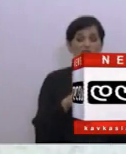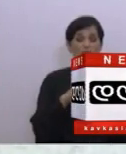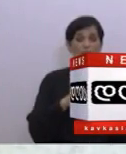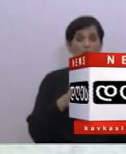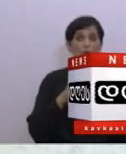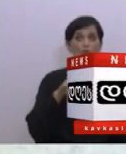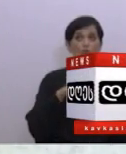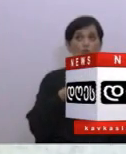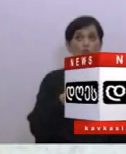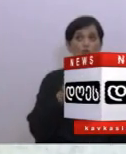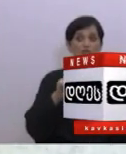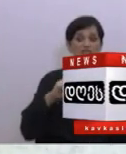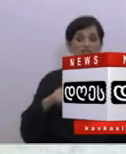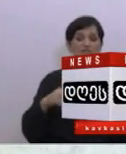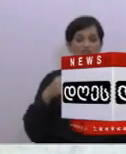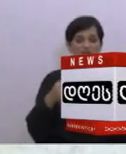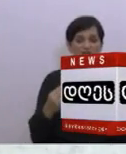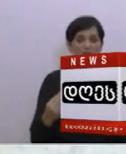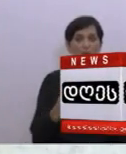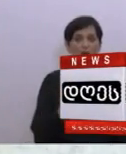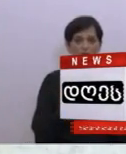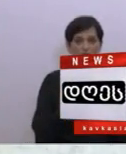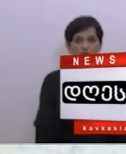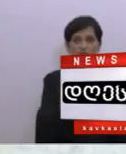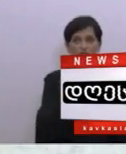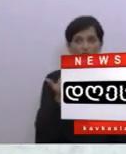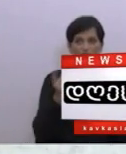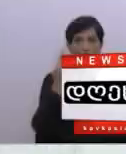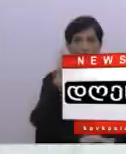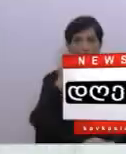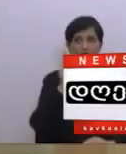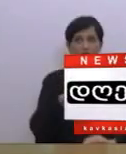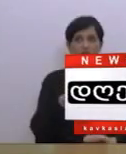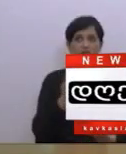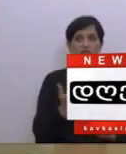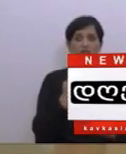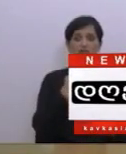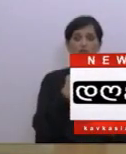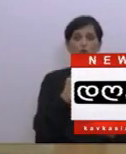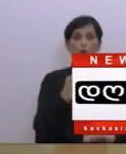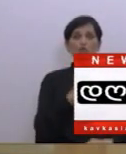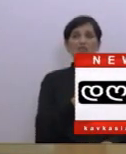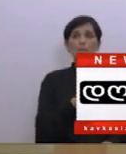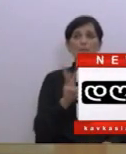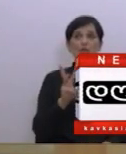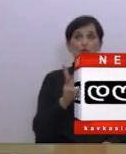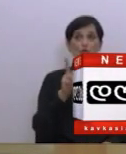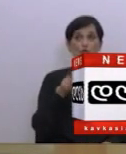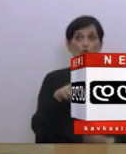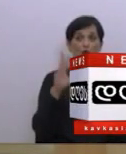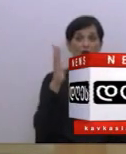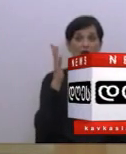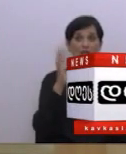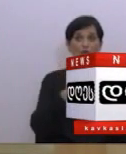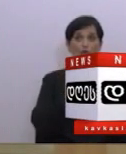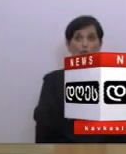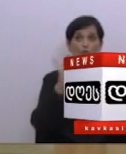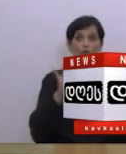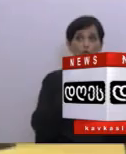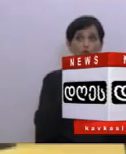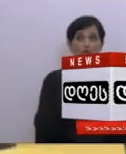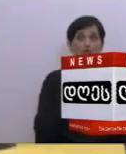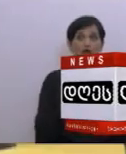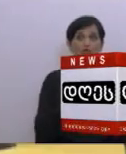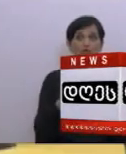ბიუჯეტის ცვლილებებში უკვე არის ასახული თქვენიცით მიმდინარე წელს 20 მილიონი ლარი ანაკლიის პროექტის